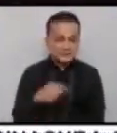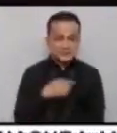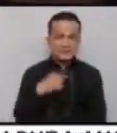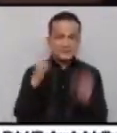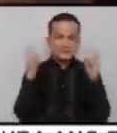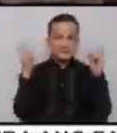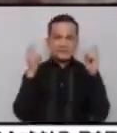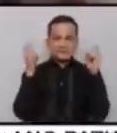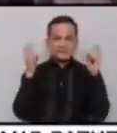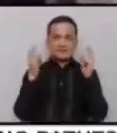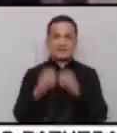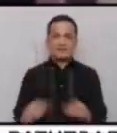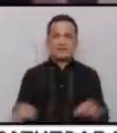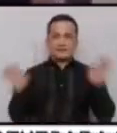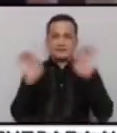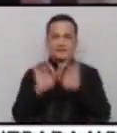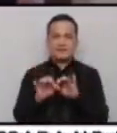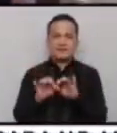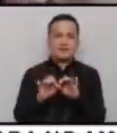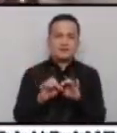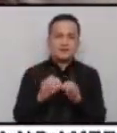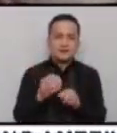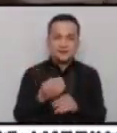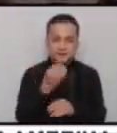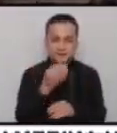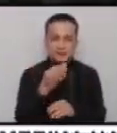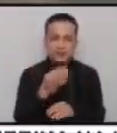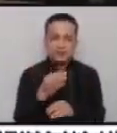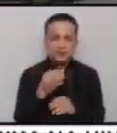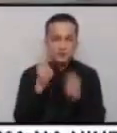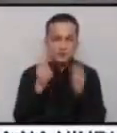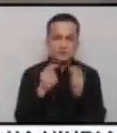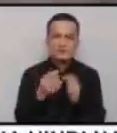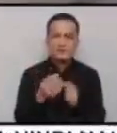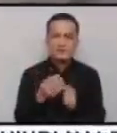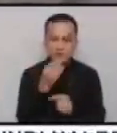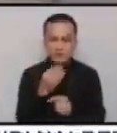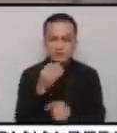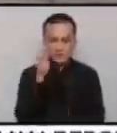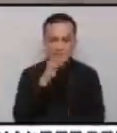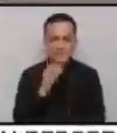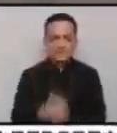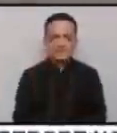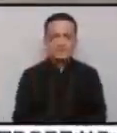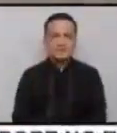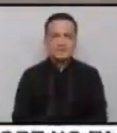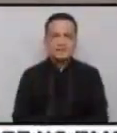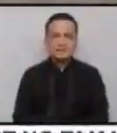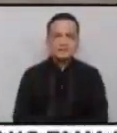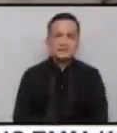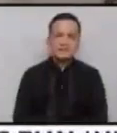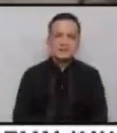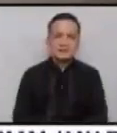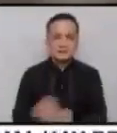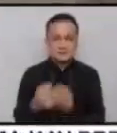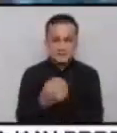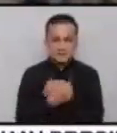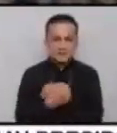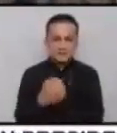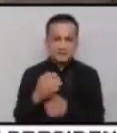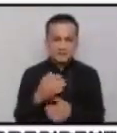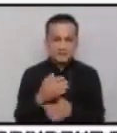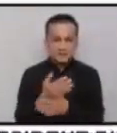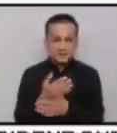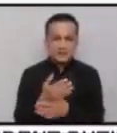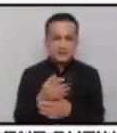ang importansya ng food tourism at pagkain Pilipino. Ang love language natin mga Pinoy ay ang pag-share ng pagkain sa